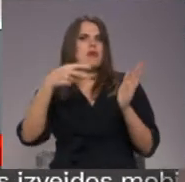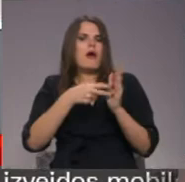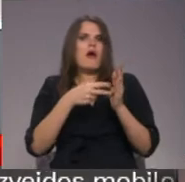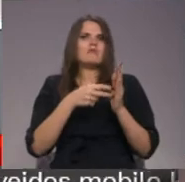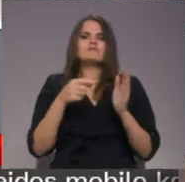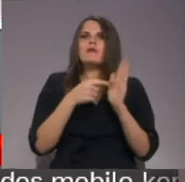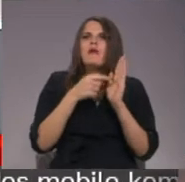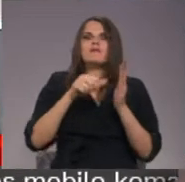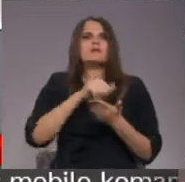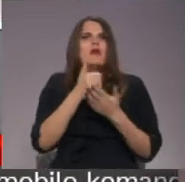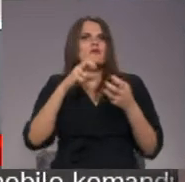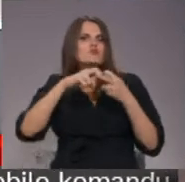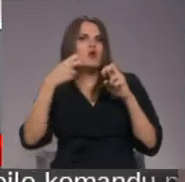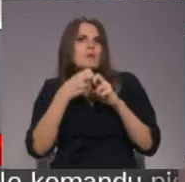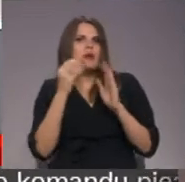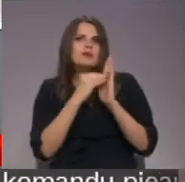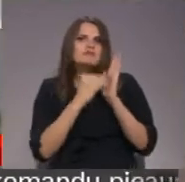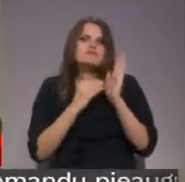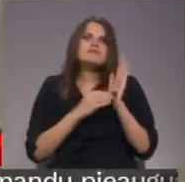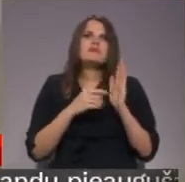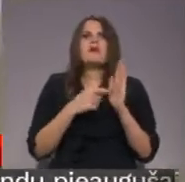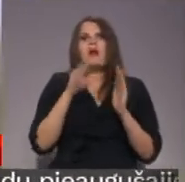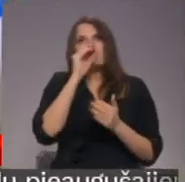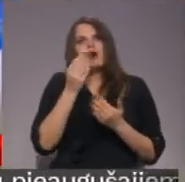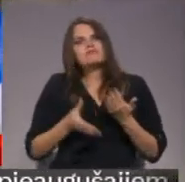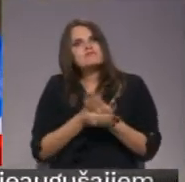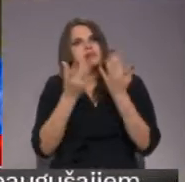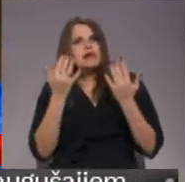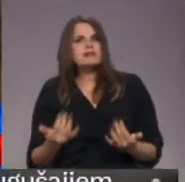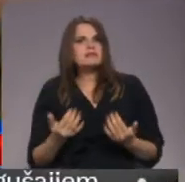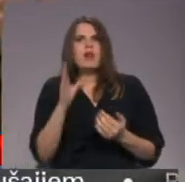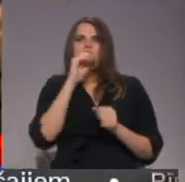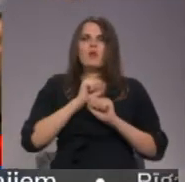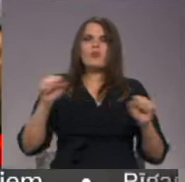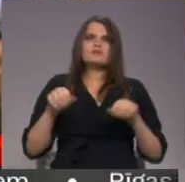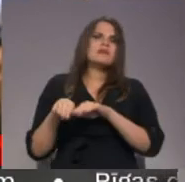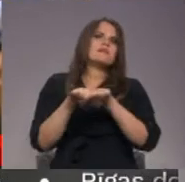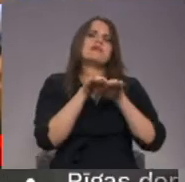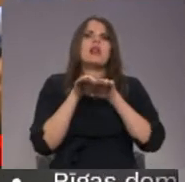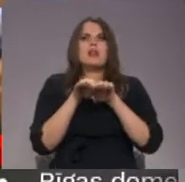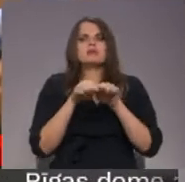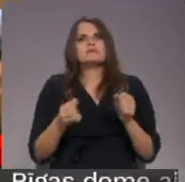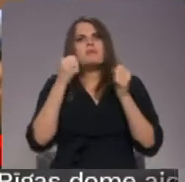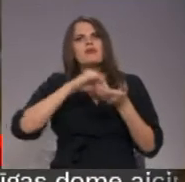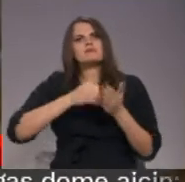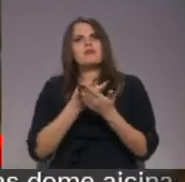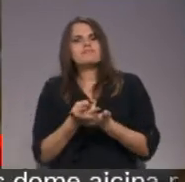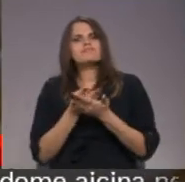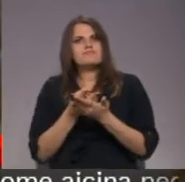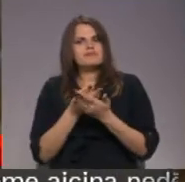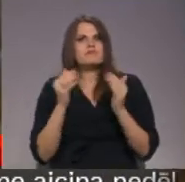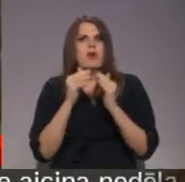problēmas un risinājumi. Lai nodrošinātu vienlīdzīgas paliatīvās aprūpes pakalpojumus visā Latvijā gan pieaugušajiem, gan